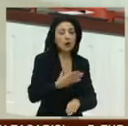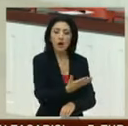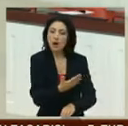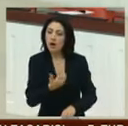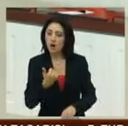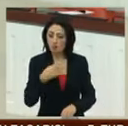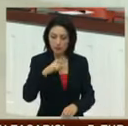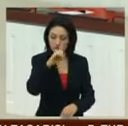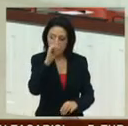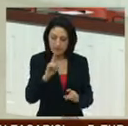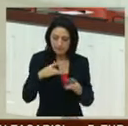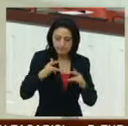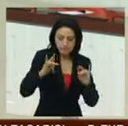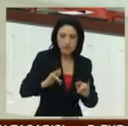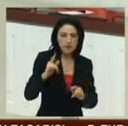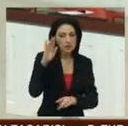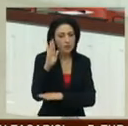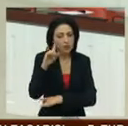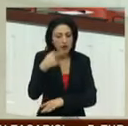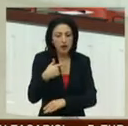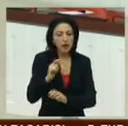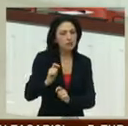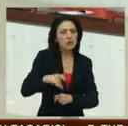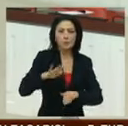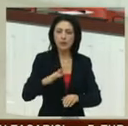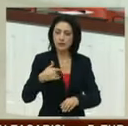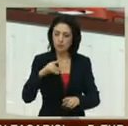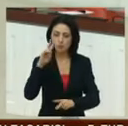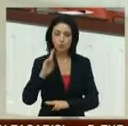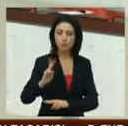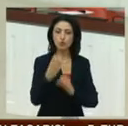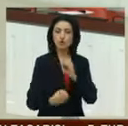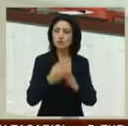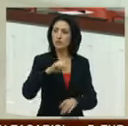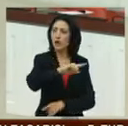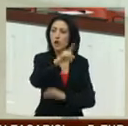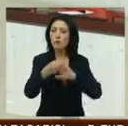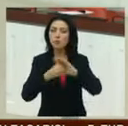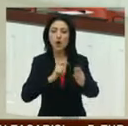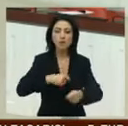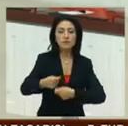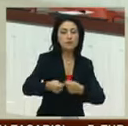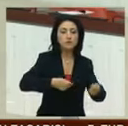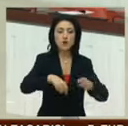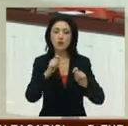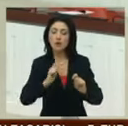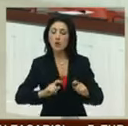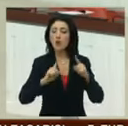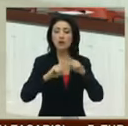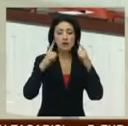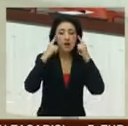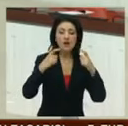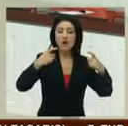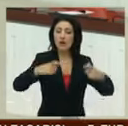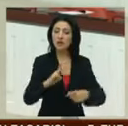diplomatik yalnızlığını aldırmadı ve bir mucize gerçekleştirdi. Bugün tüm dünyayla ticaret yapıyor. Tayvan adası 70